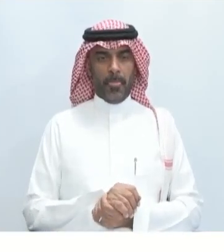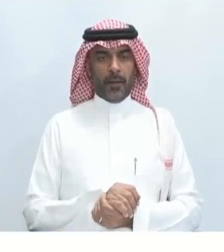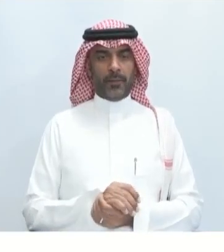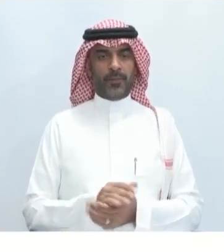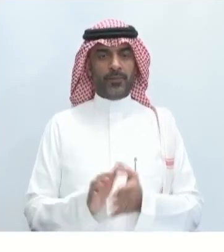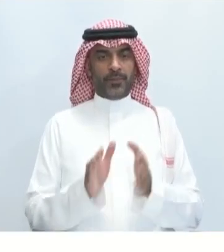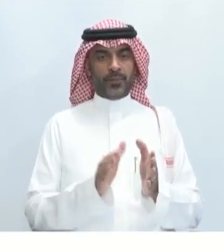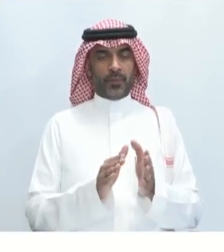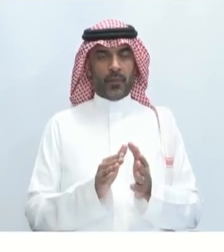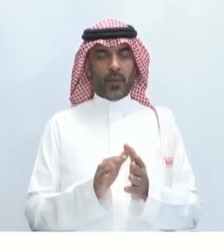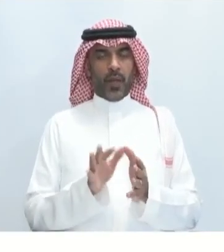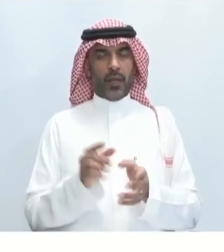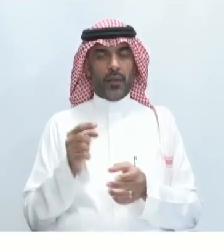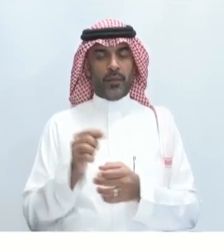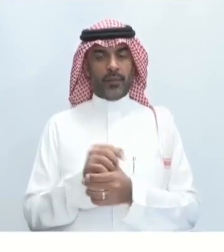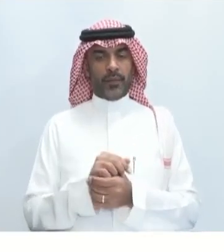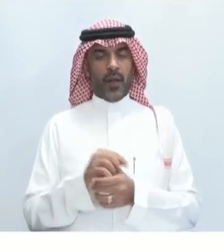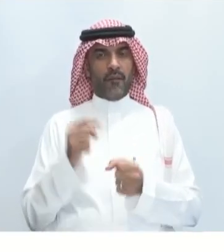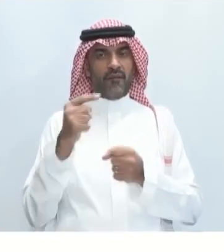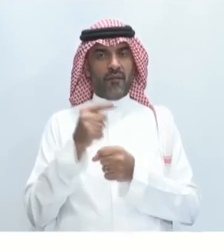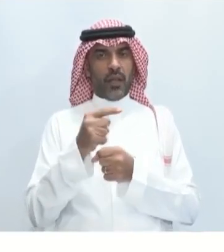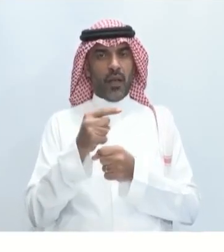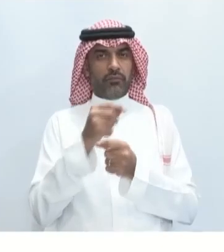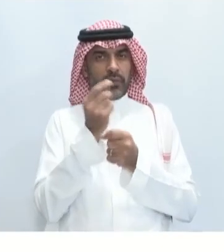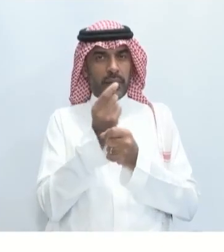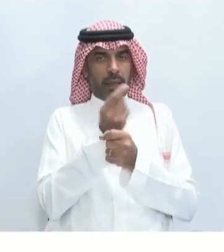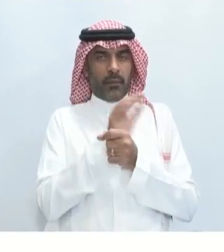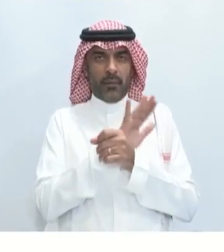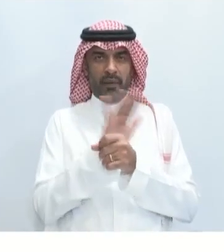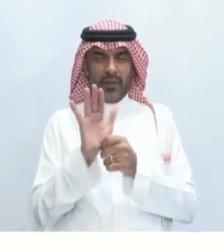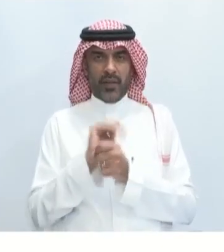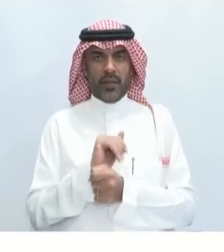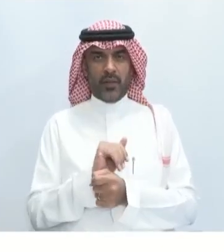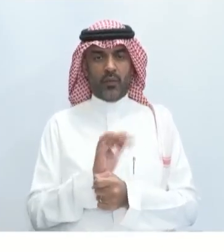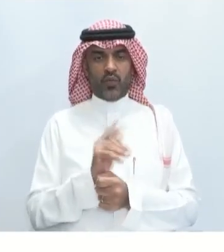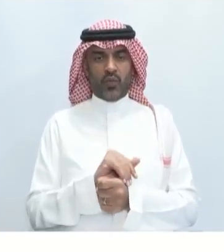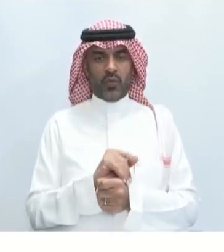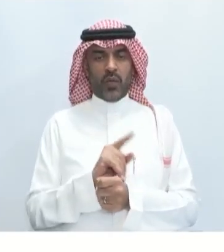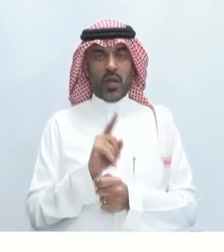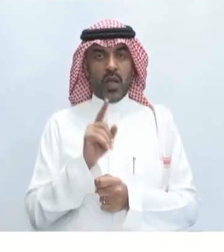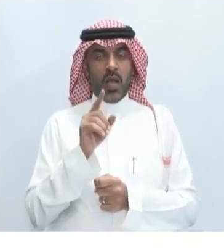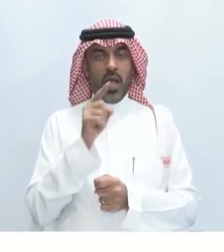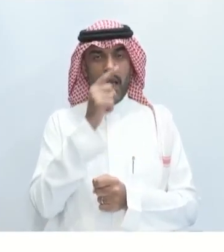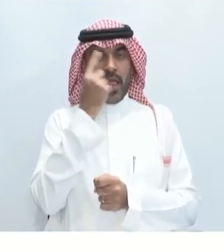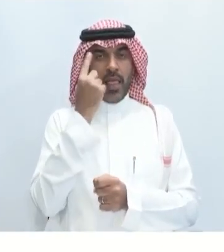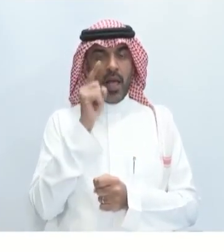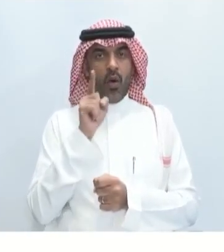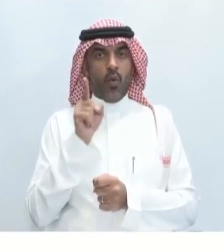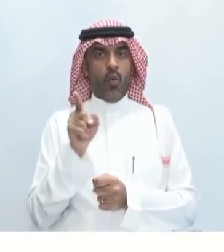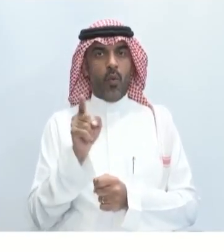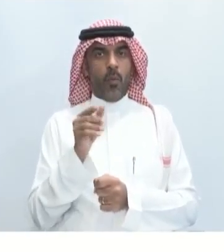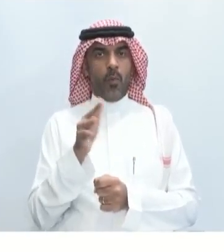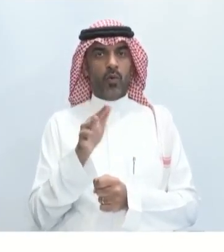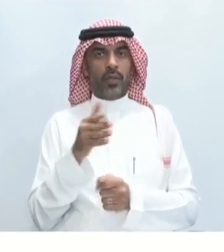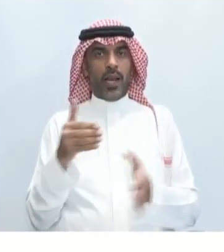وعلامه نصب الفعل المضارع قد تكون الفتحه المقدره اذا كان معتل الاخر بالالف